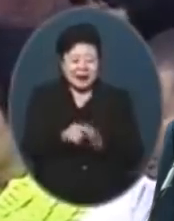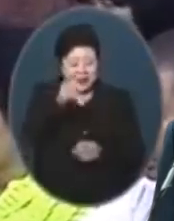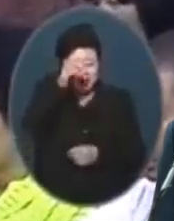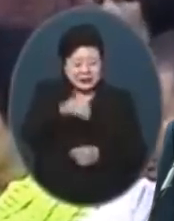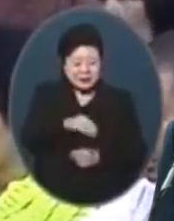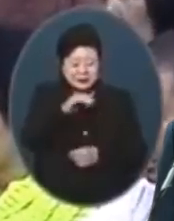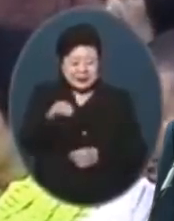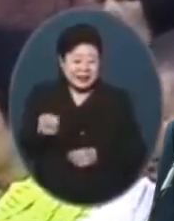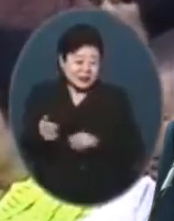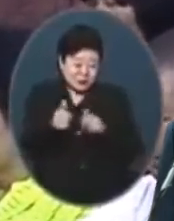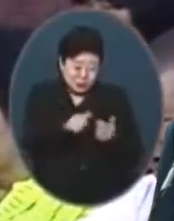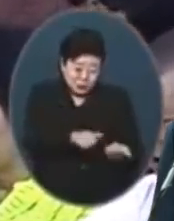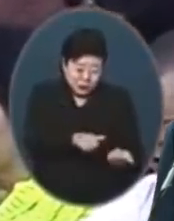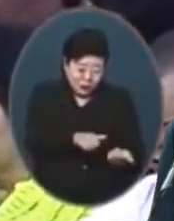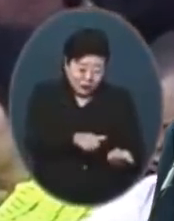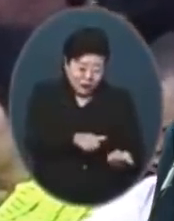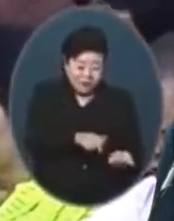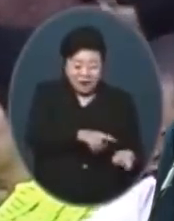십자가에서 죽으시고